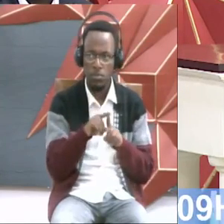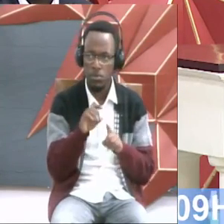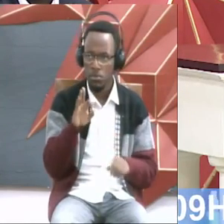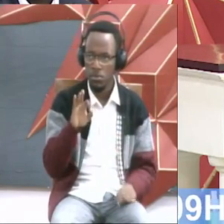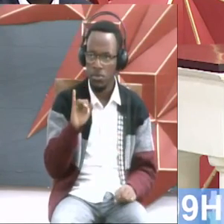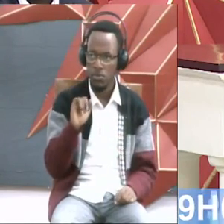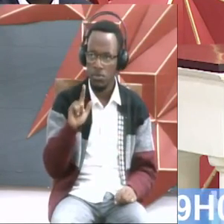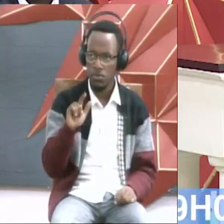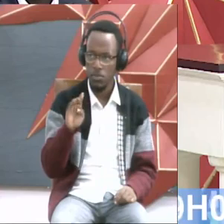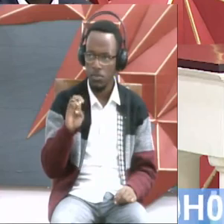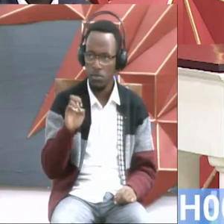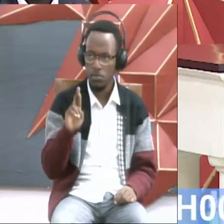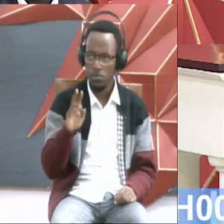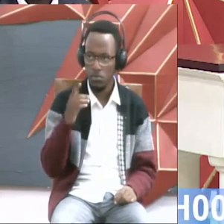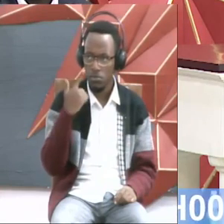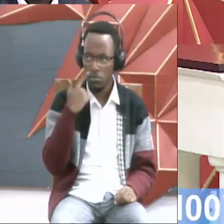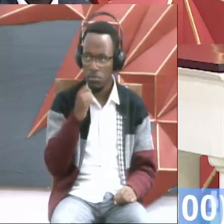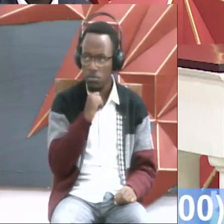namuzi.